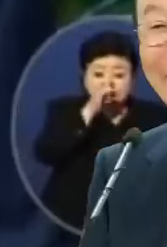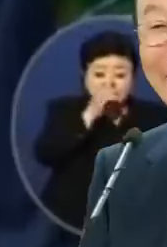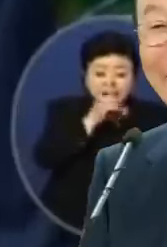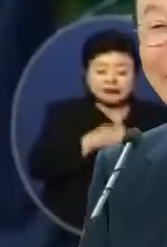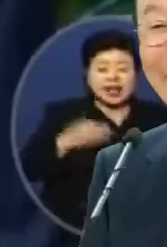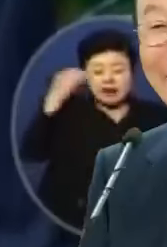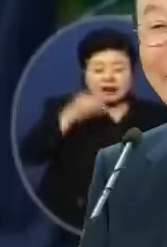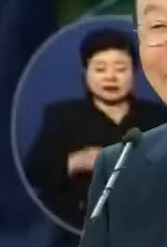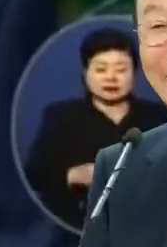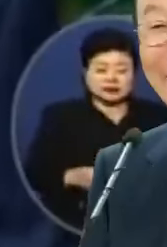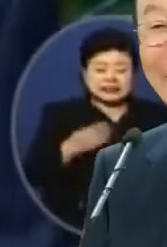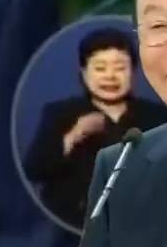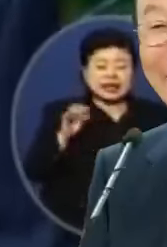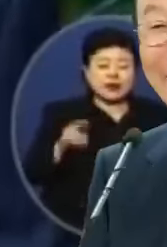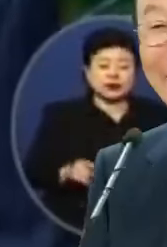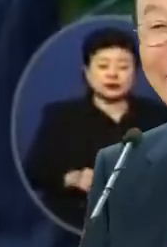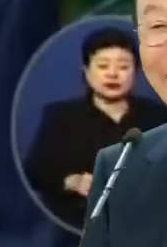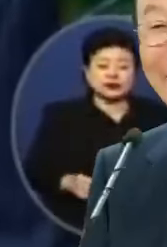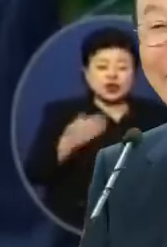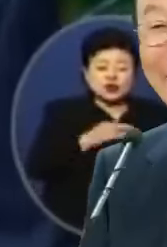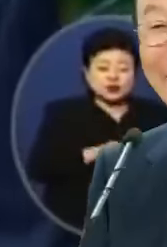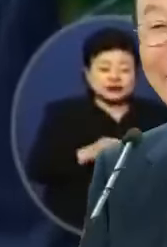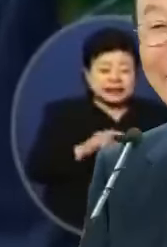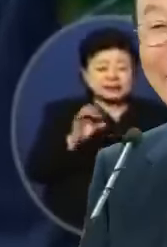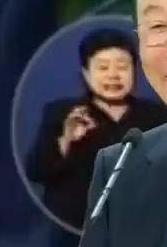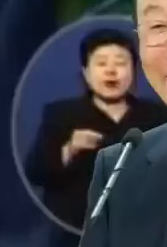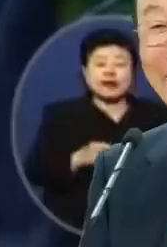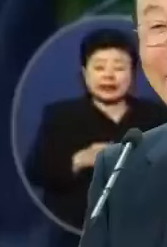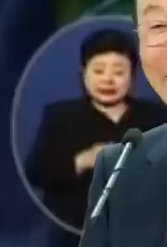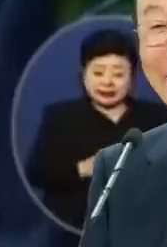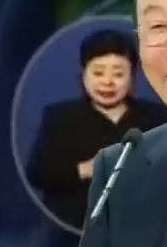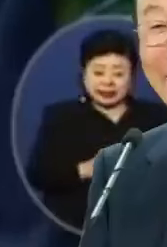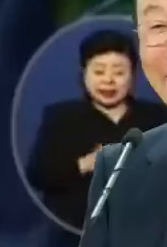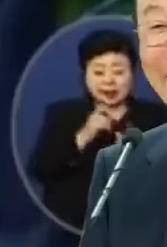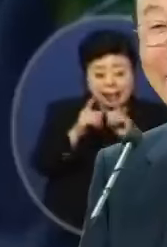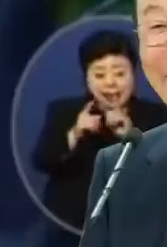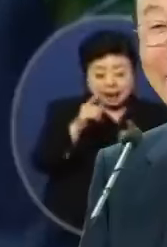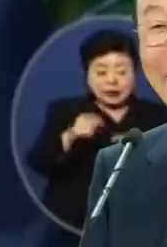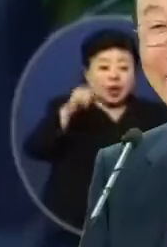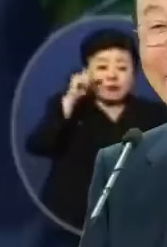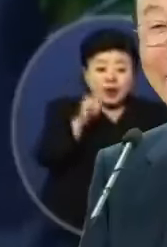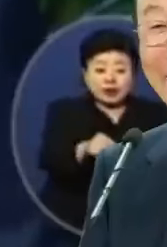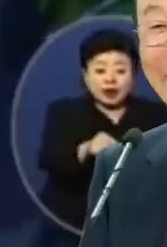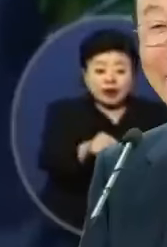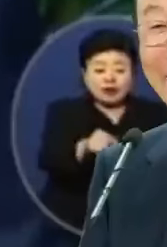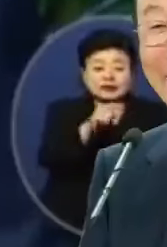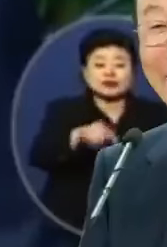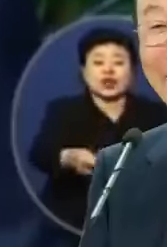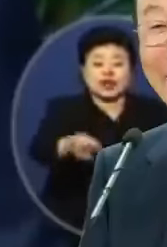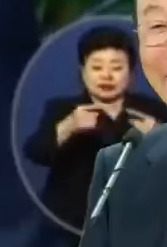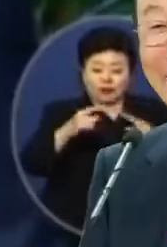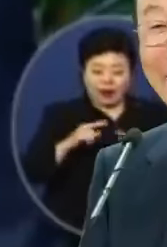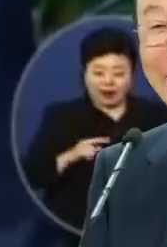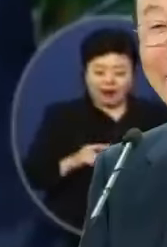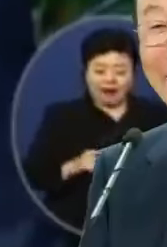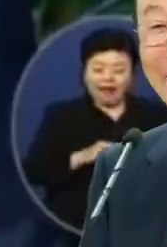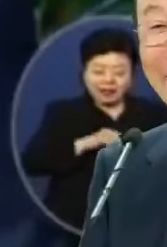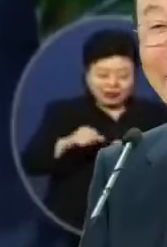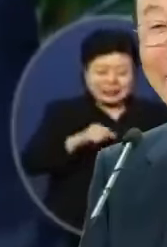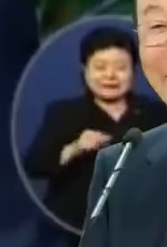영은 4차원이고 육은 3차원이기 때문에 말하면 그 명령이 내 속에 들어가서